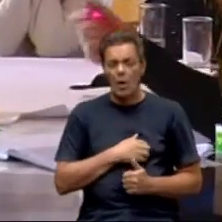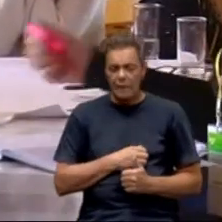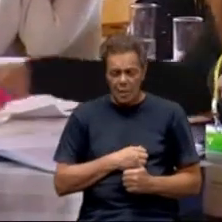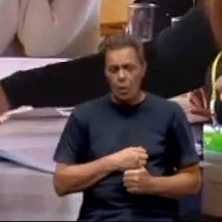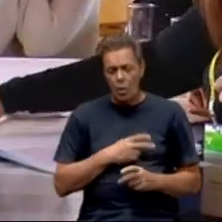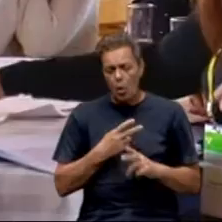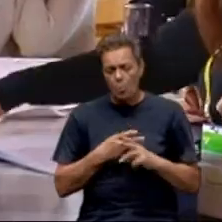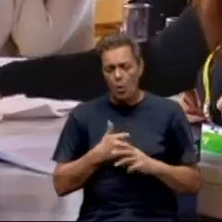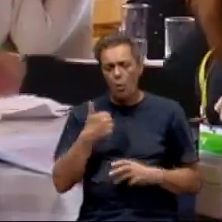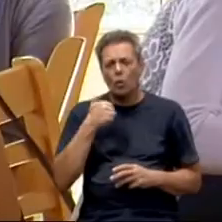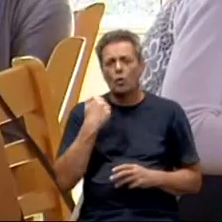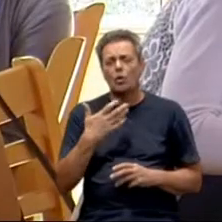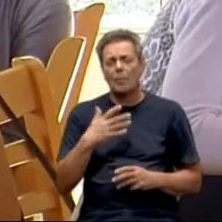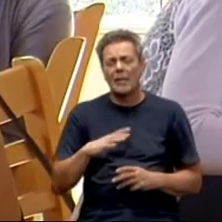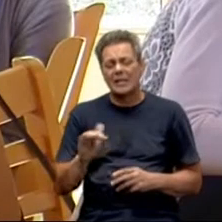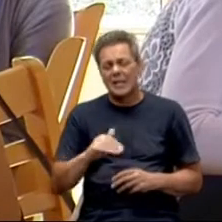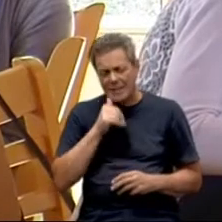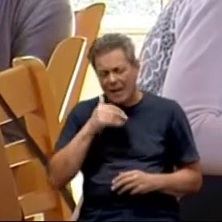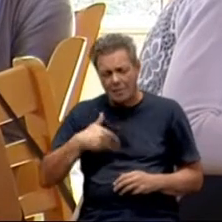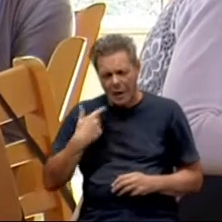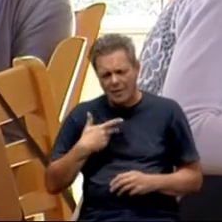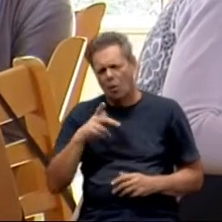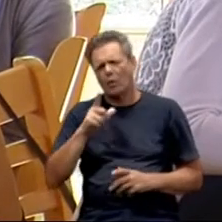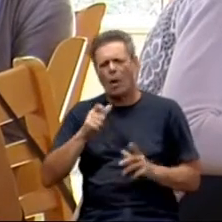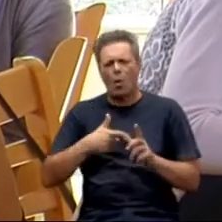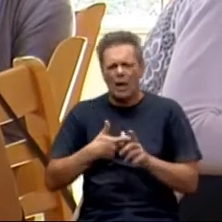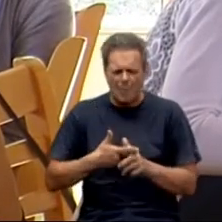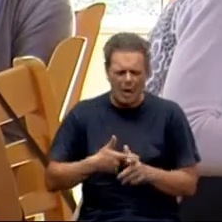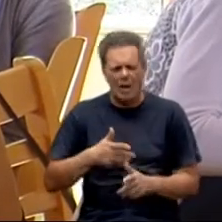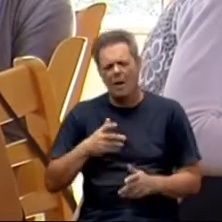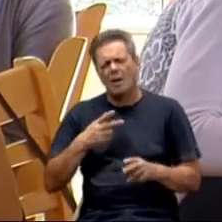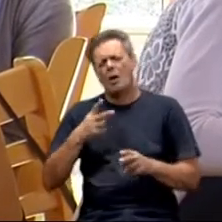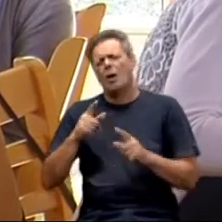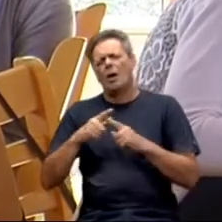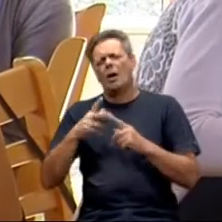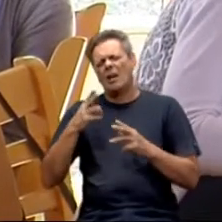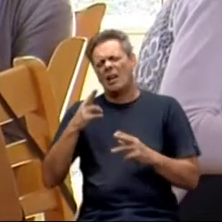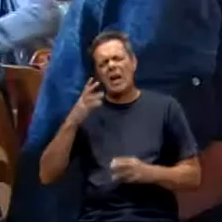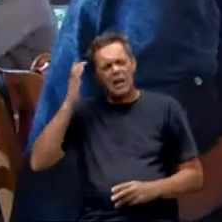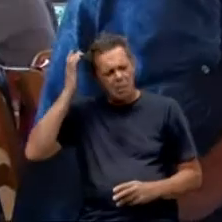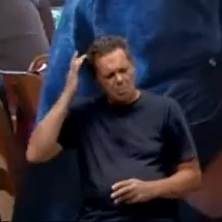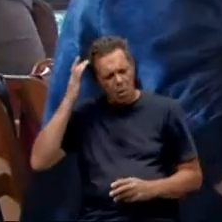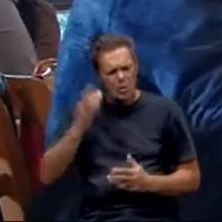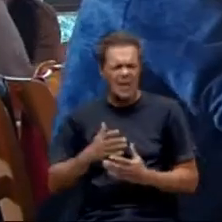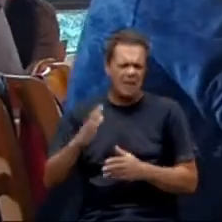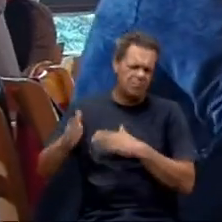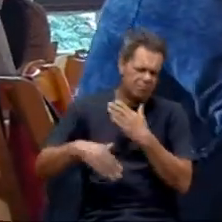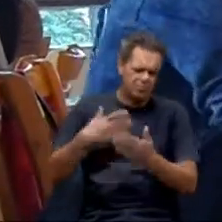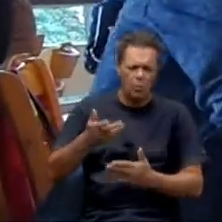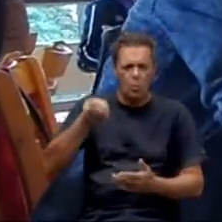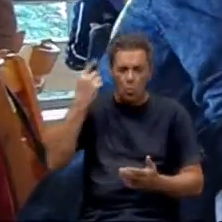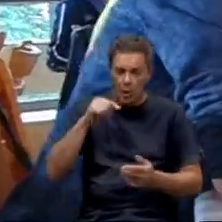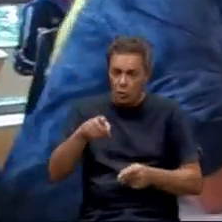oko 150 djece i mladih, najčešće od leukemije, malignih tumora mozga i ležne moždine te limfoma. Unatoč tim teškim